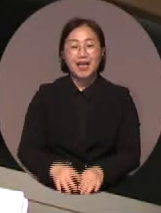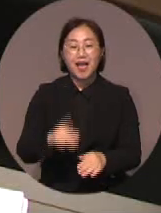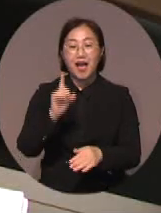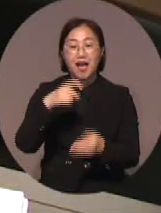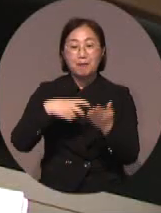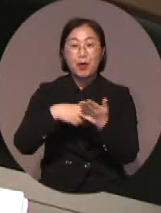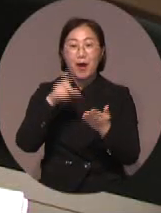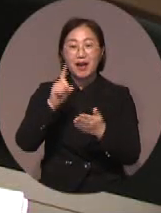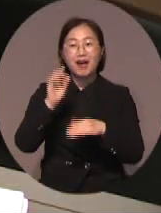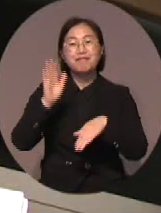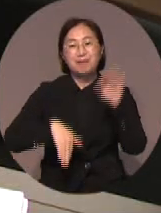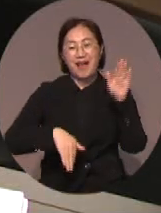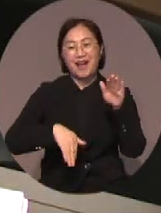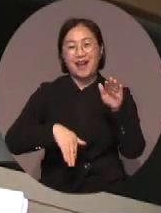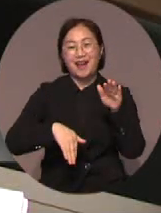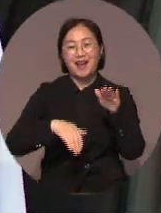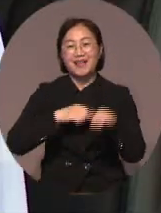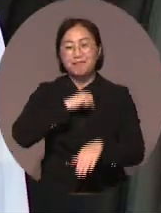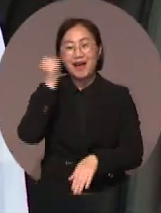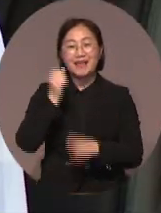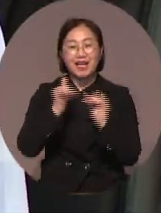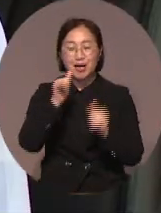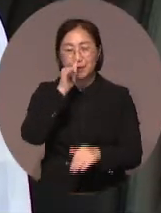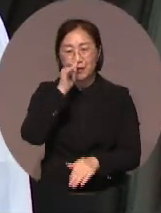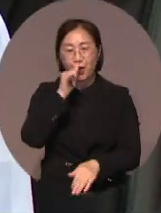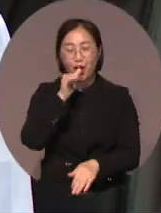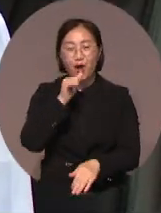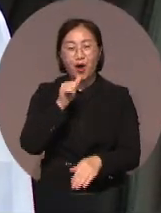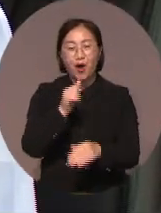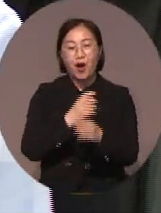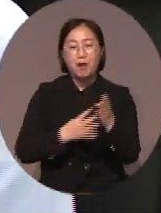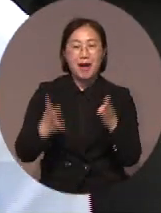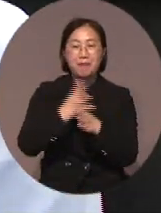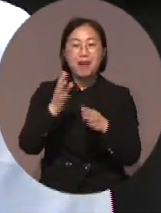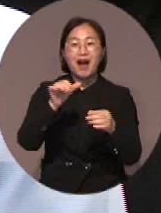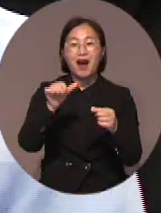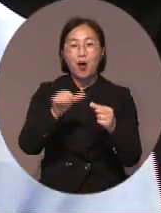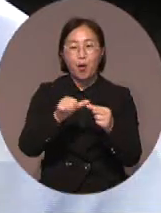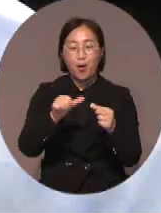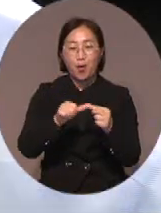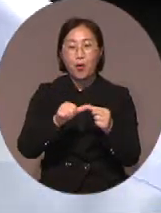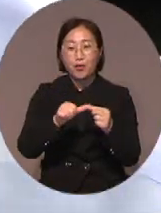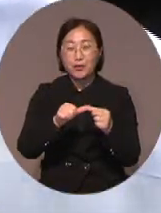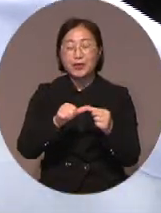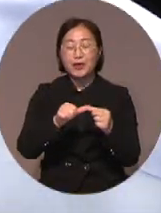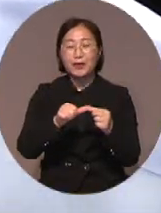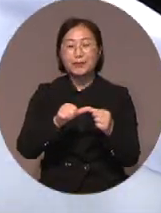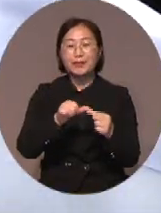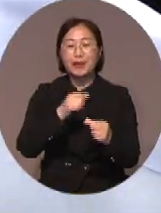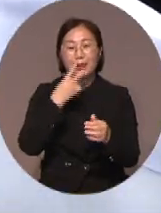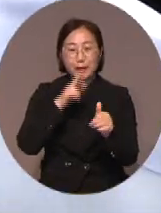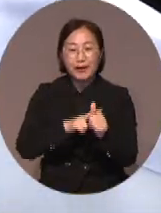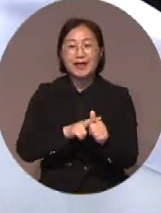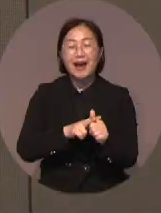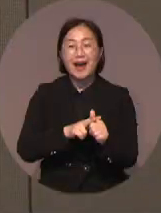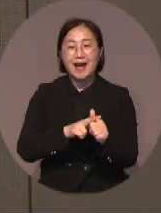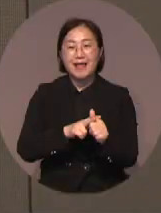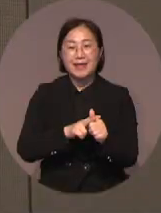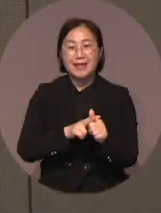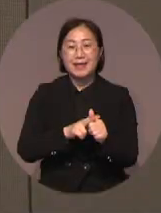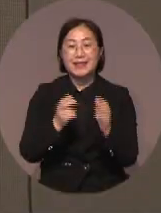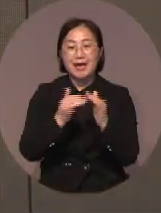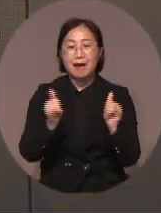표차로 운명이 갈리기도 했습니다 우선 연임의 성공한 천안 대원예농협 박성규 후보가 그 주인공입니다 한